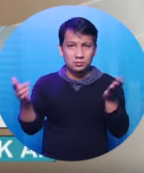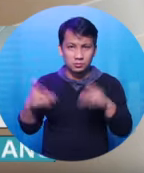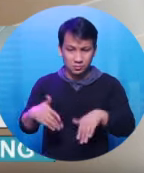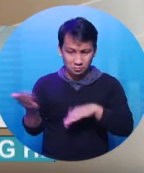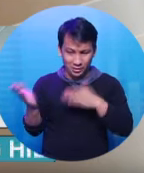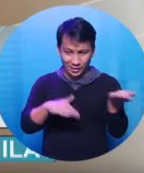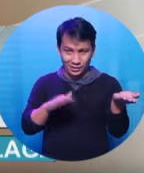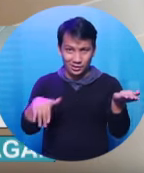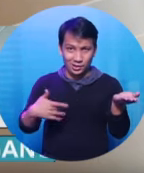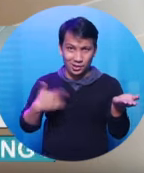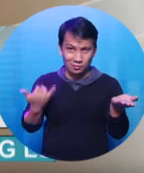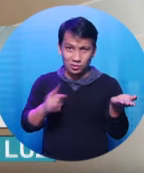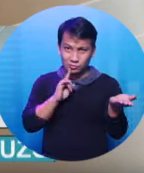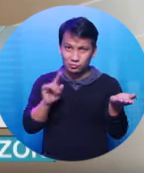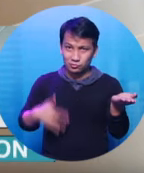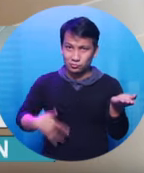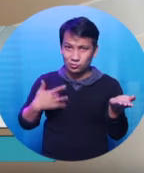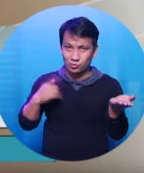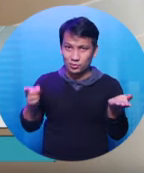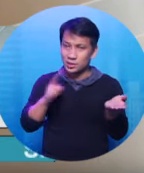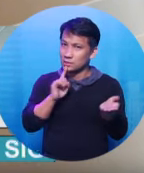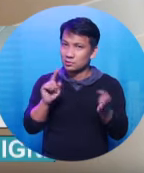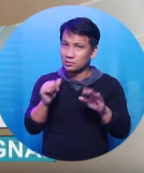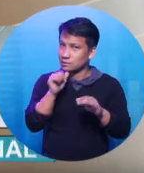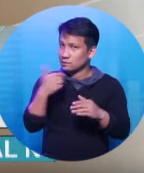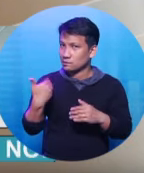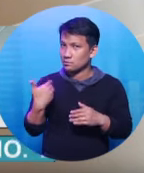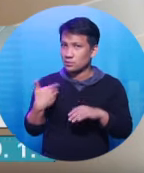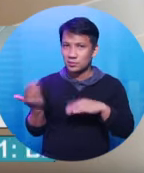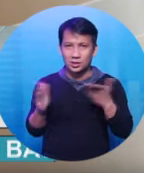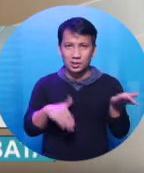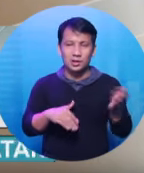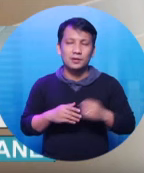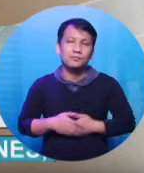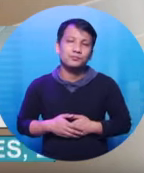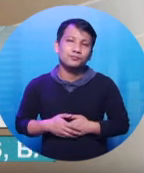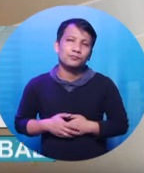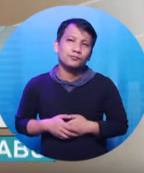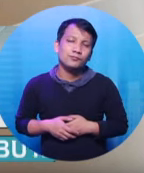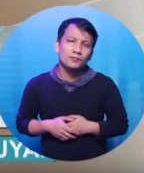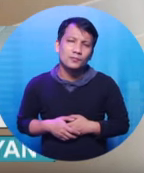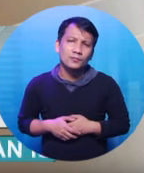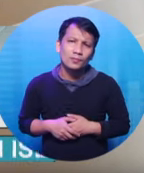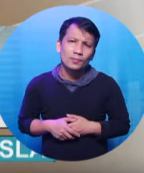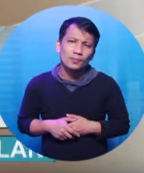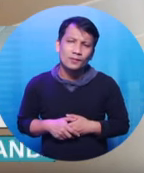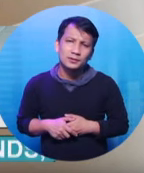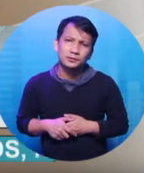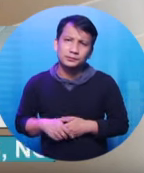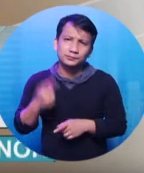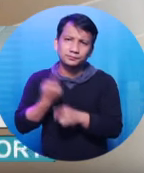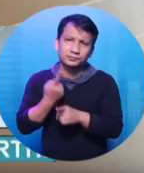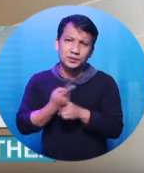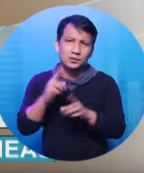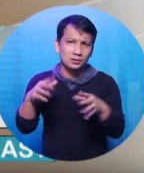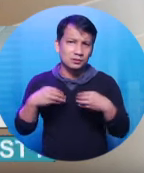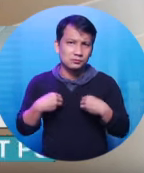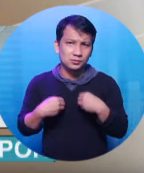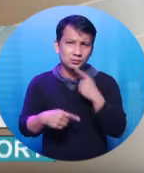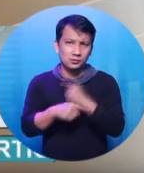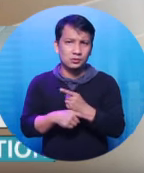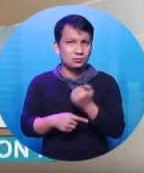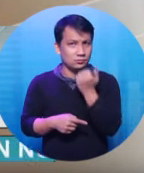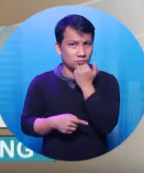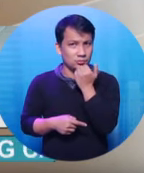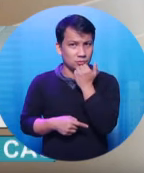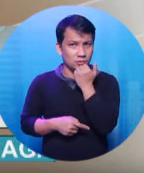pang tao. So, yan po yung cyber libel. Sir, honestly, ito po, admit ako, tama kayo. Wala akong mali ang